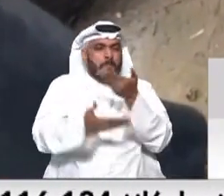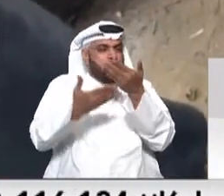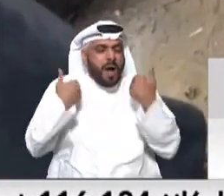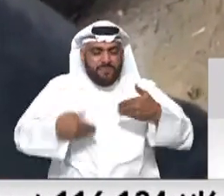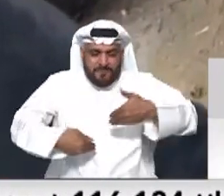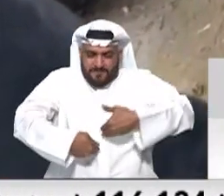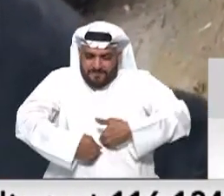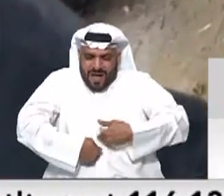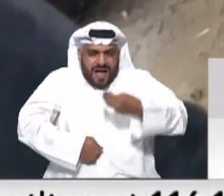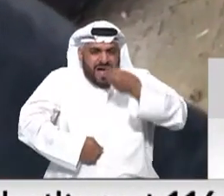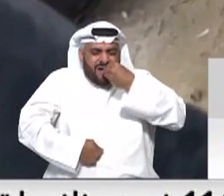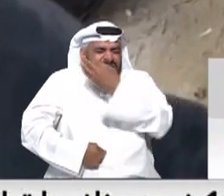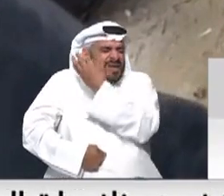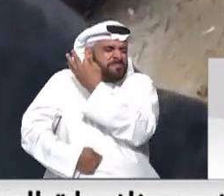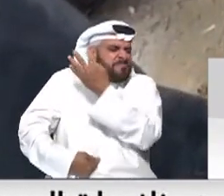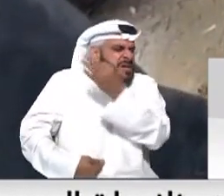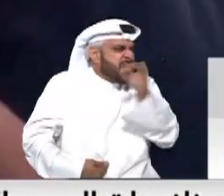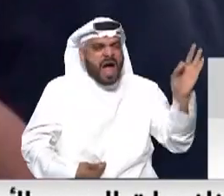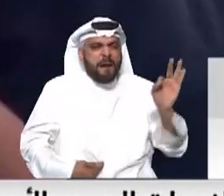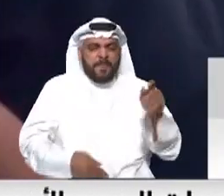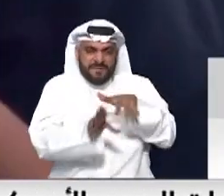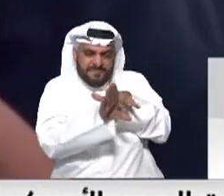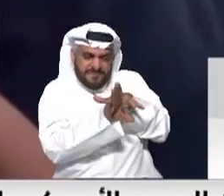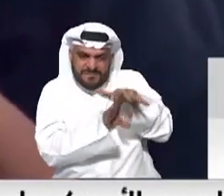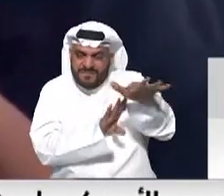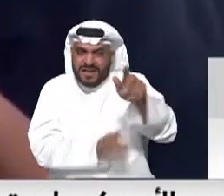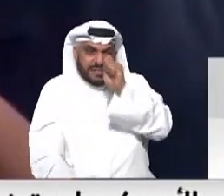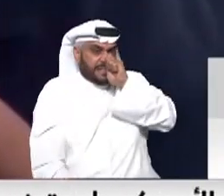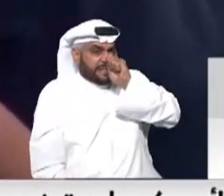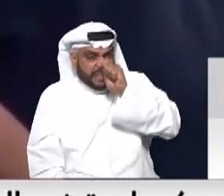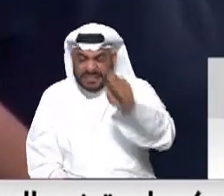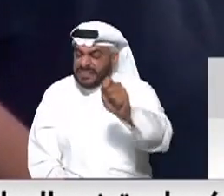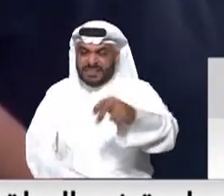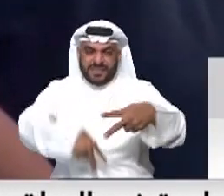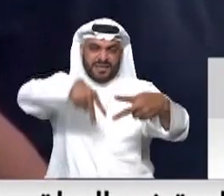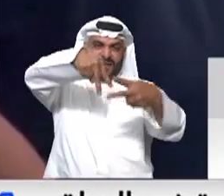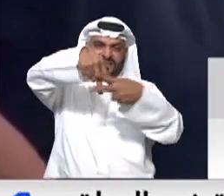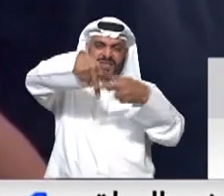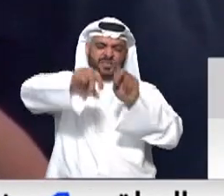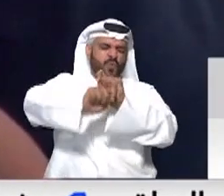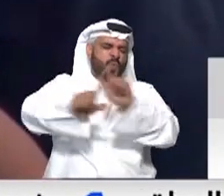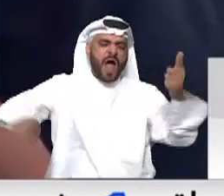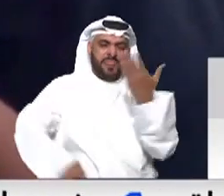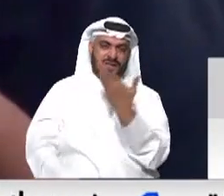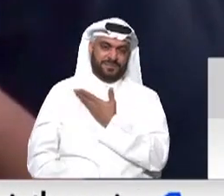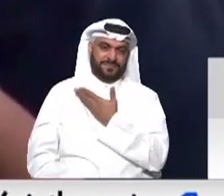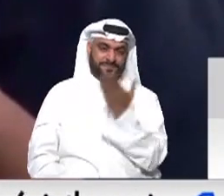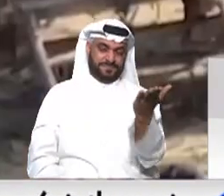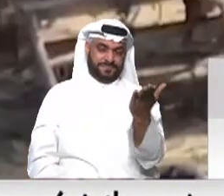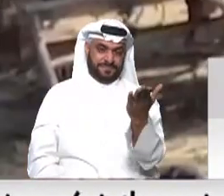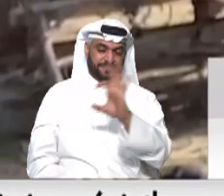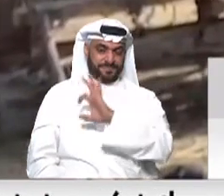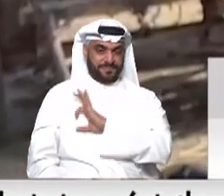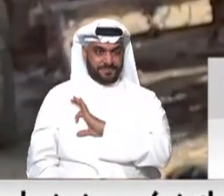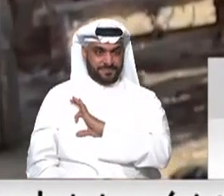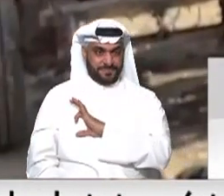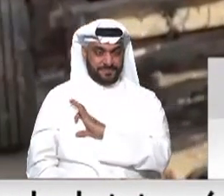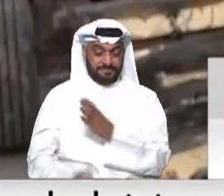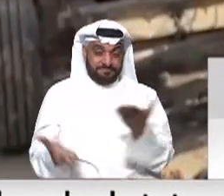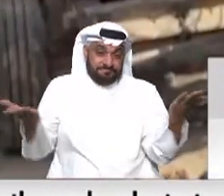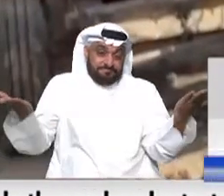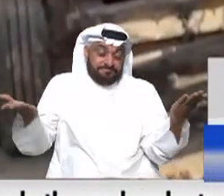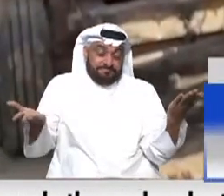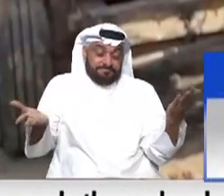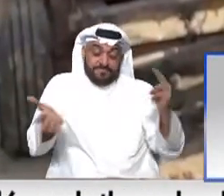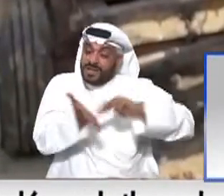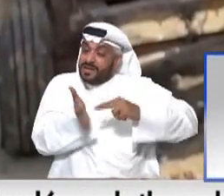وتعطيش جماعيه يمارسها الاحتلال الاسرائيلي على سكان قطاع غزه المحاصر معنا احنا